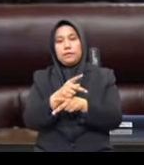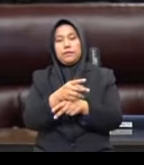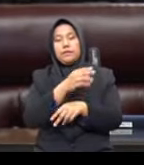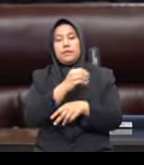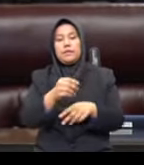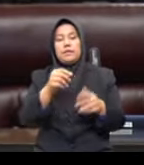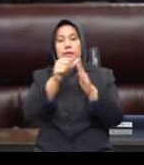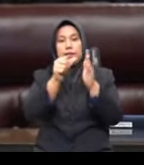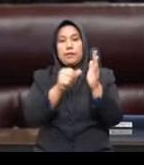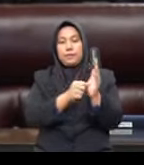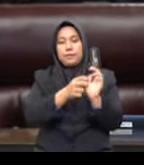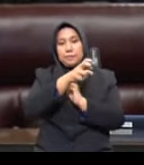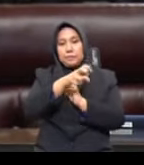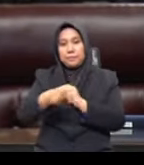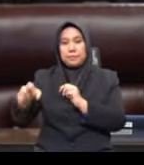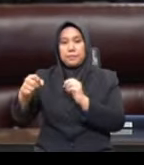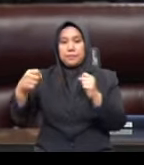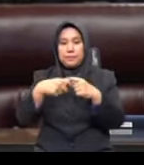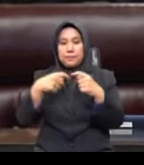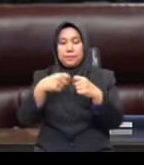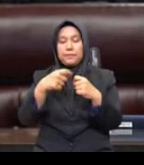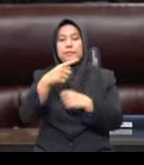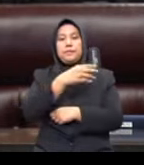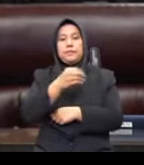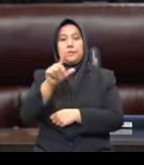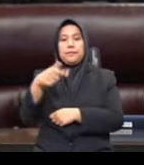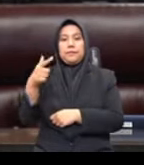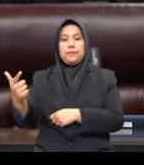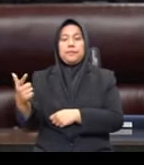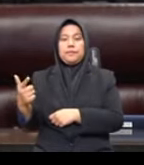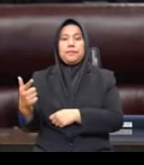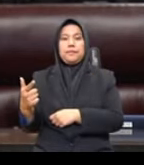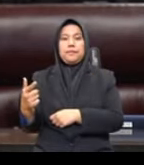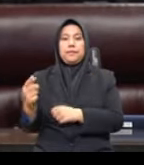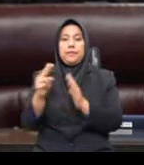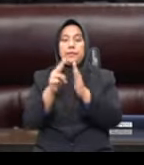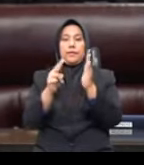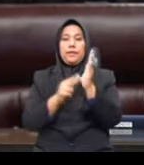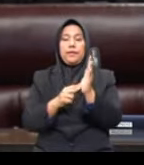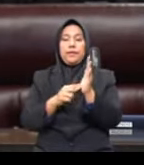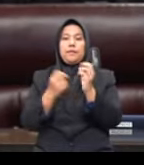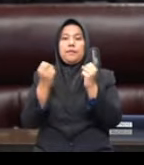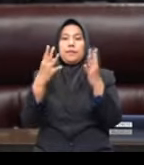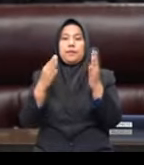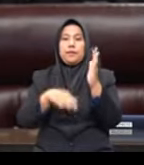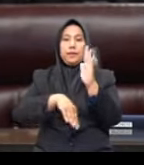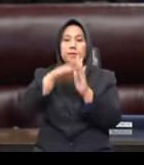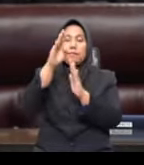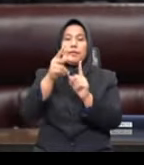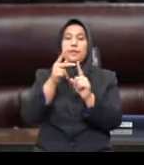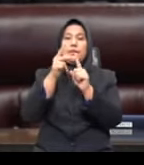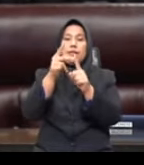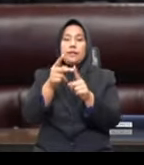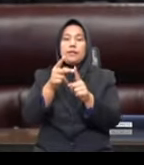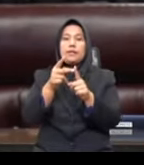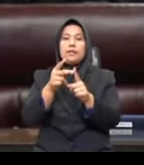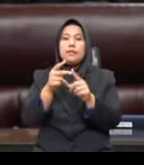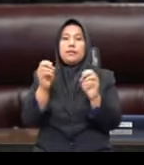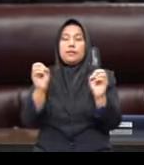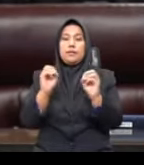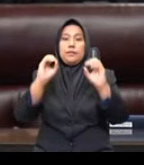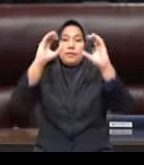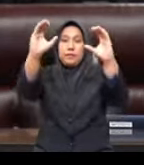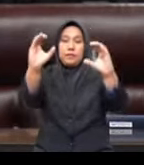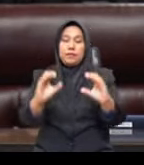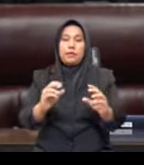dan lain-lain kaedah perundangan mempunyai beberapa kelebihan khusus yang tidak terdapat pada mekanisme